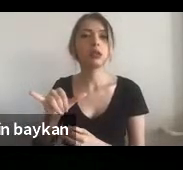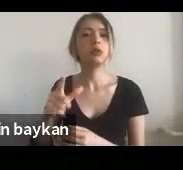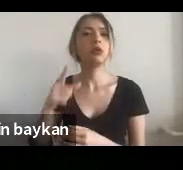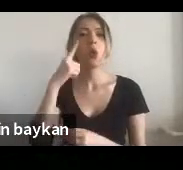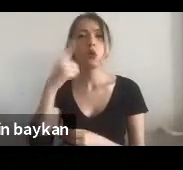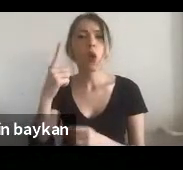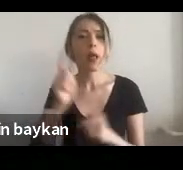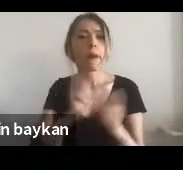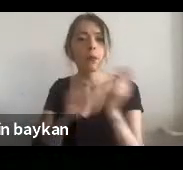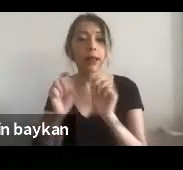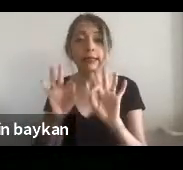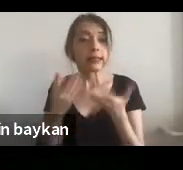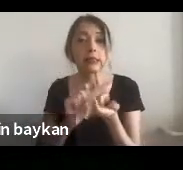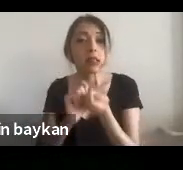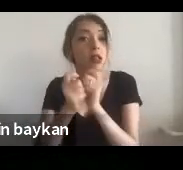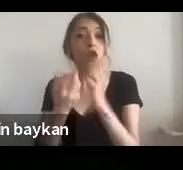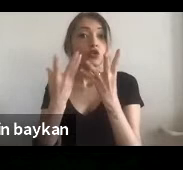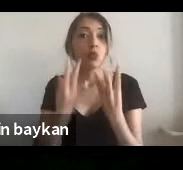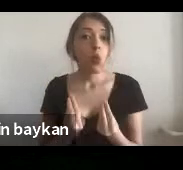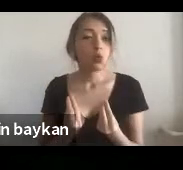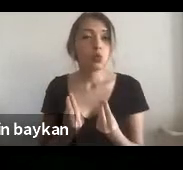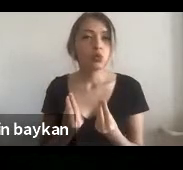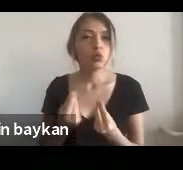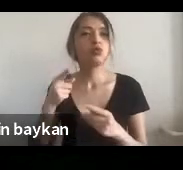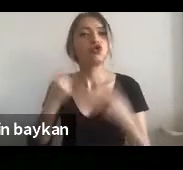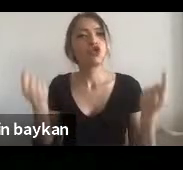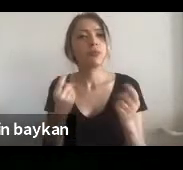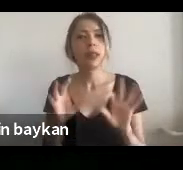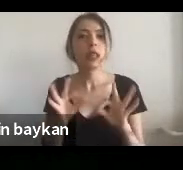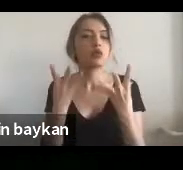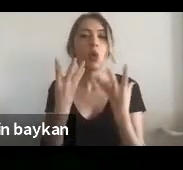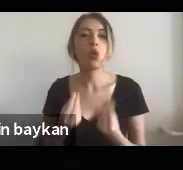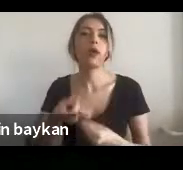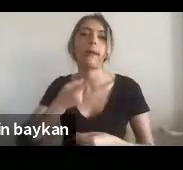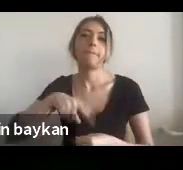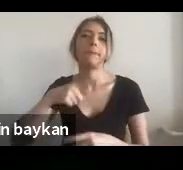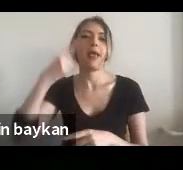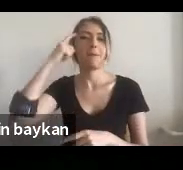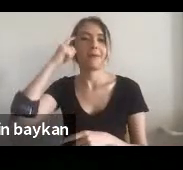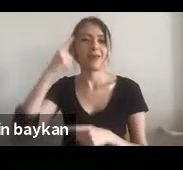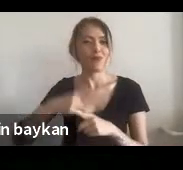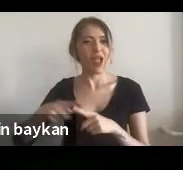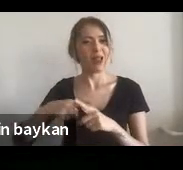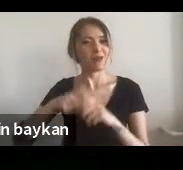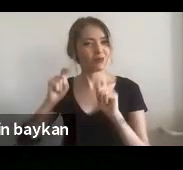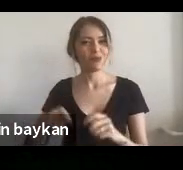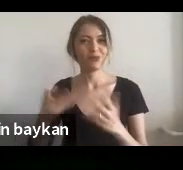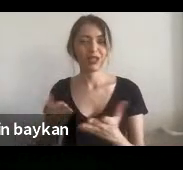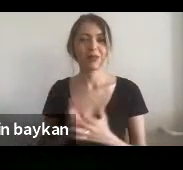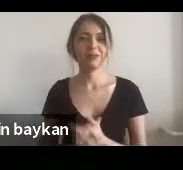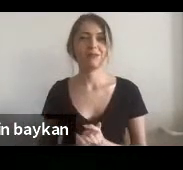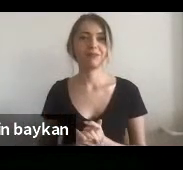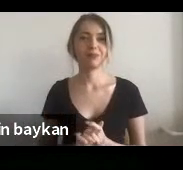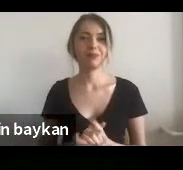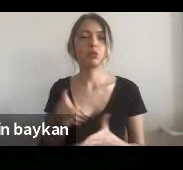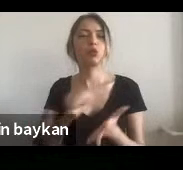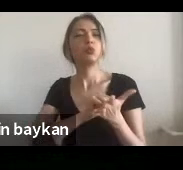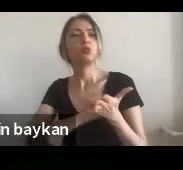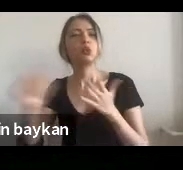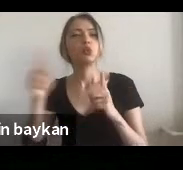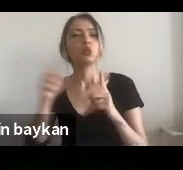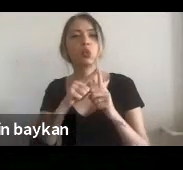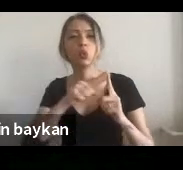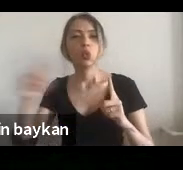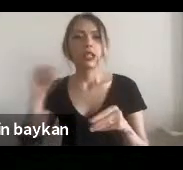nasıl değişim yaratılabileceğini bizimle paylaşacak. Bu tüm süreçte aslında